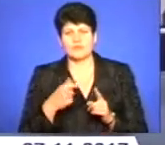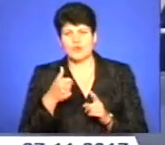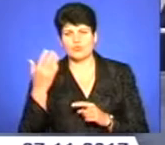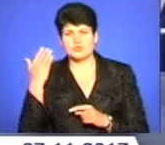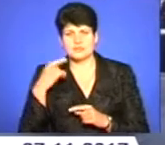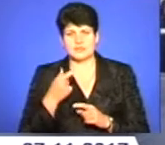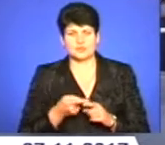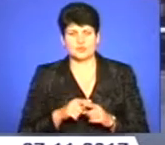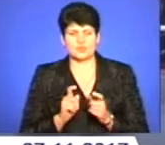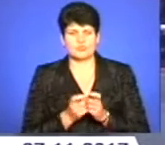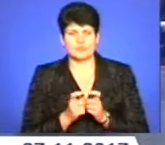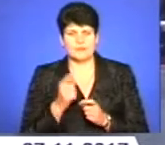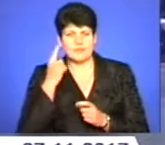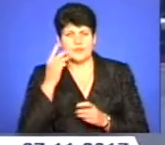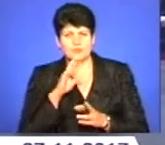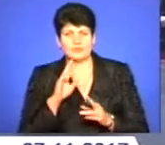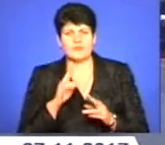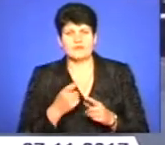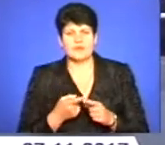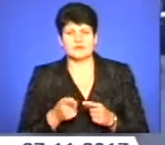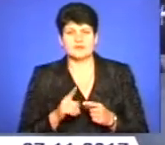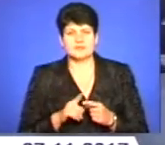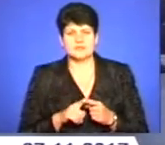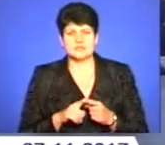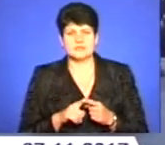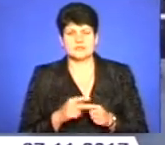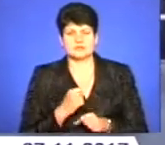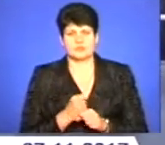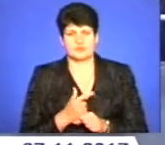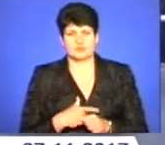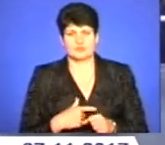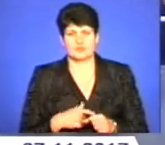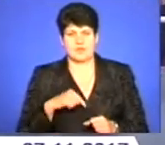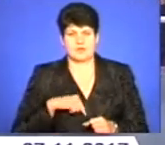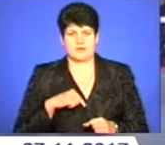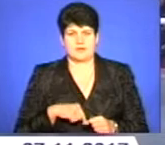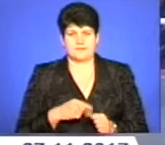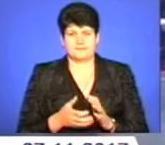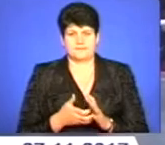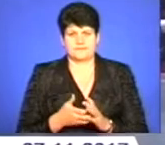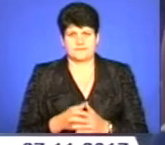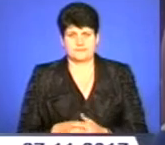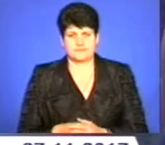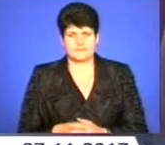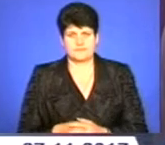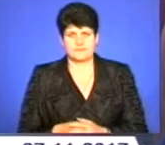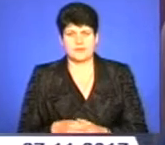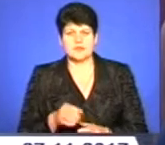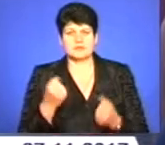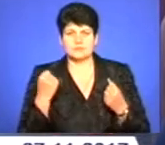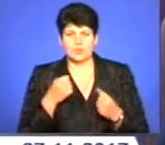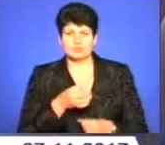Вважає, що не помилився, оскільки завдяки цьому виду спорту виробив у собі риси характеру, яких йому бракувало. Спорт